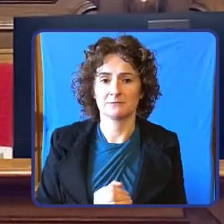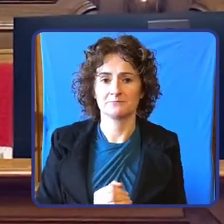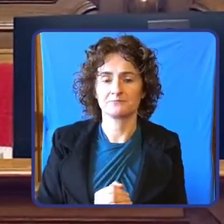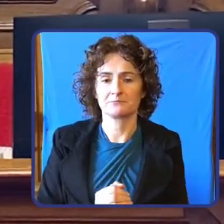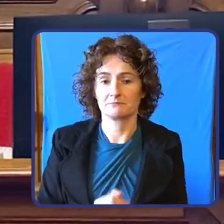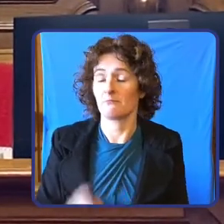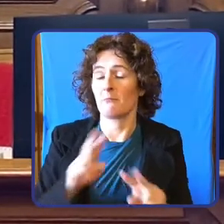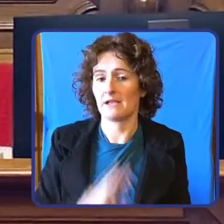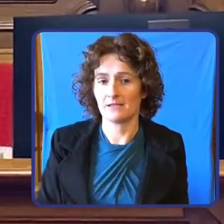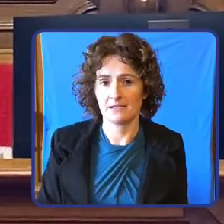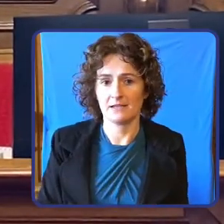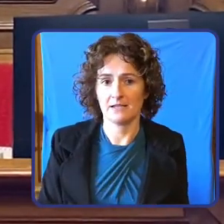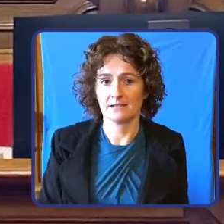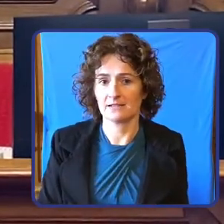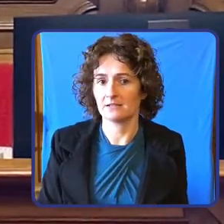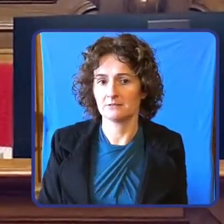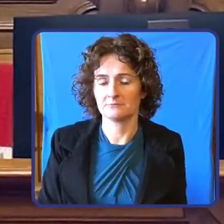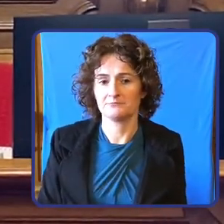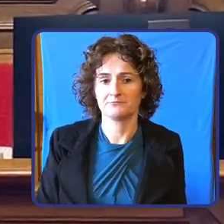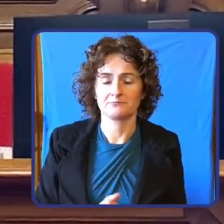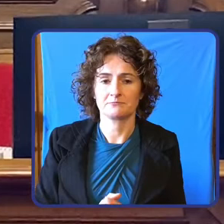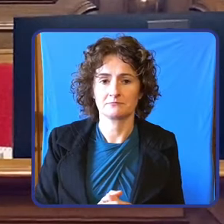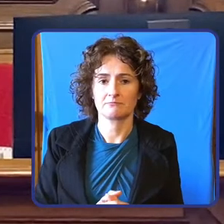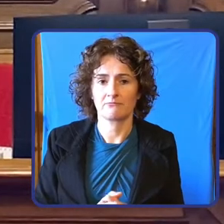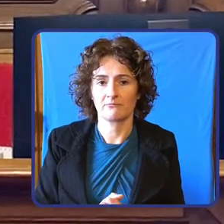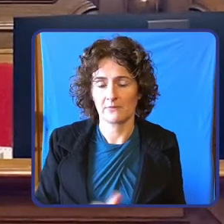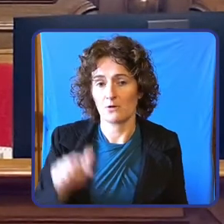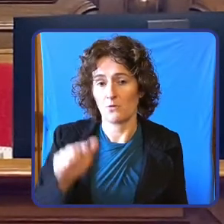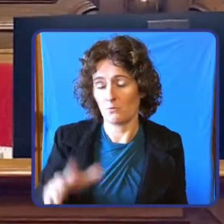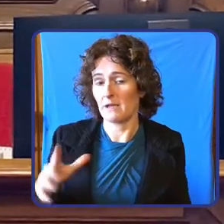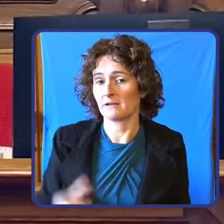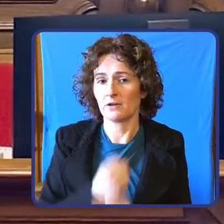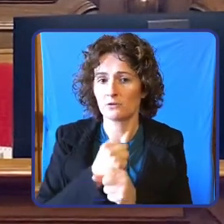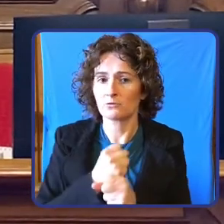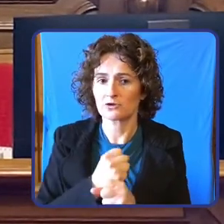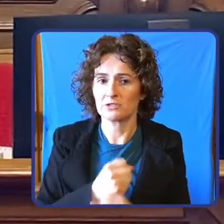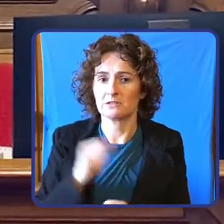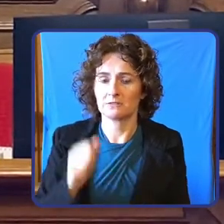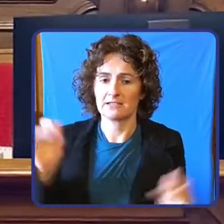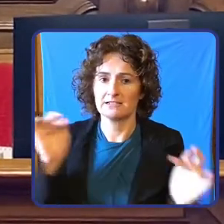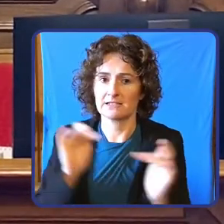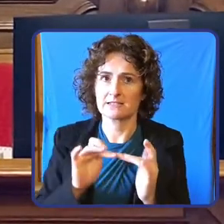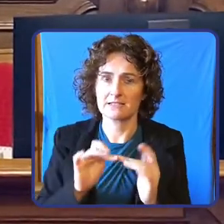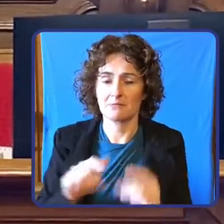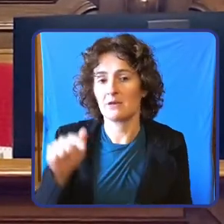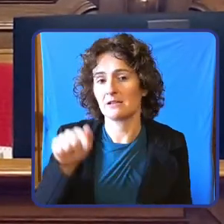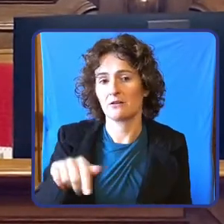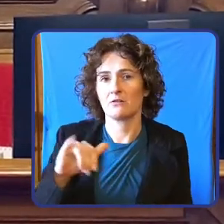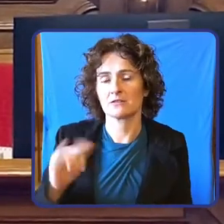Vásárhelyen. És nem csak hogy lett, hanem ő rábízták ennek a megvalósítását. Azt is ígérte, hogy